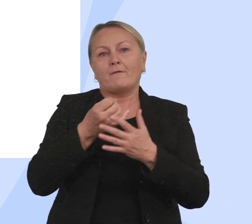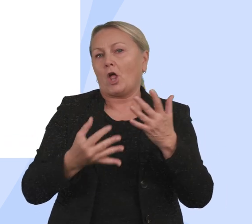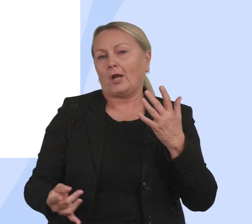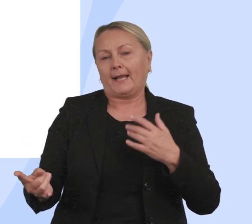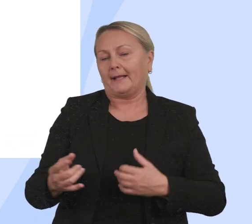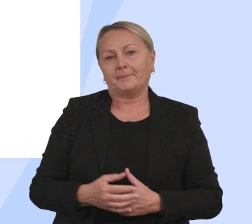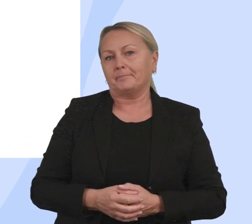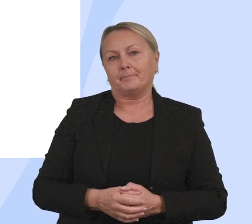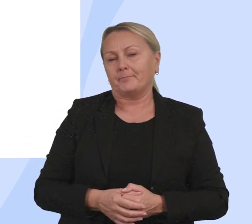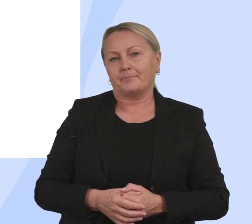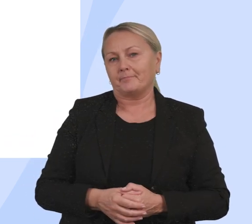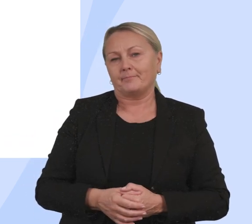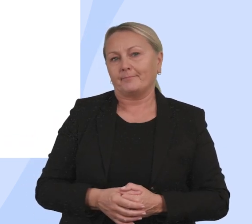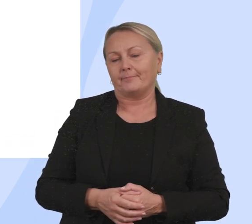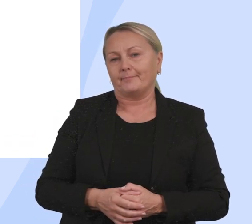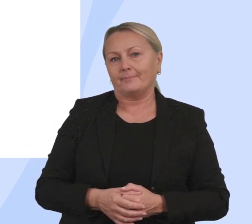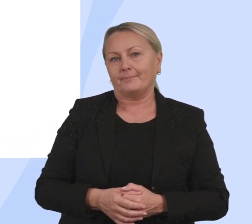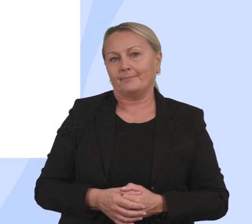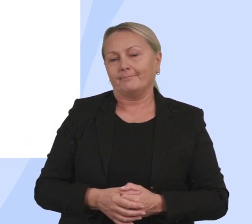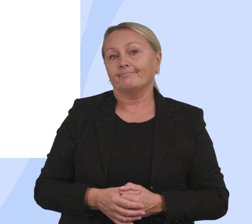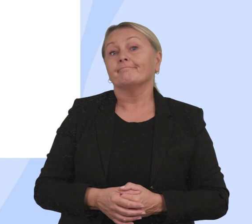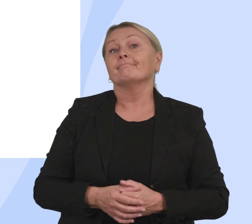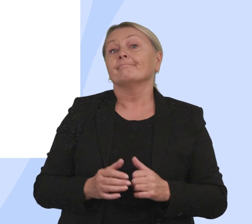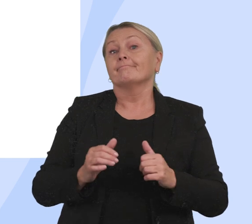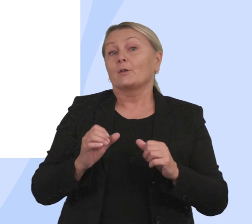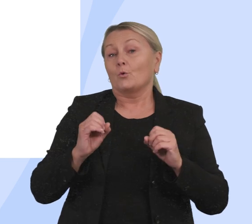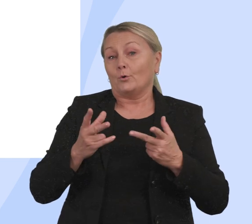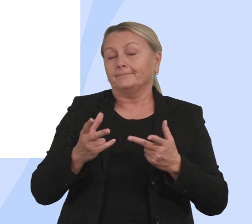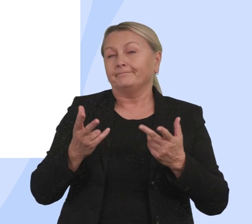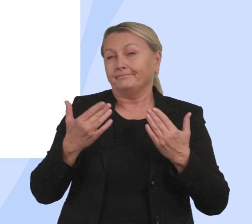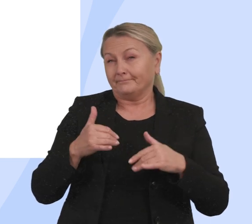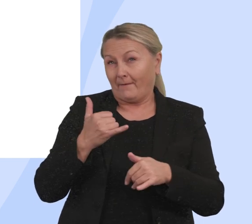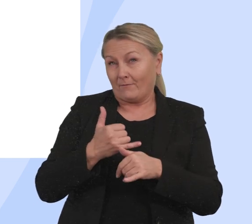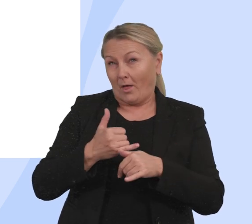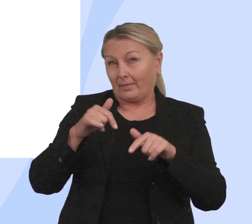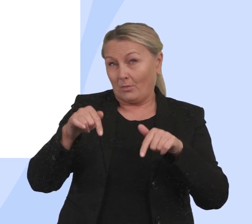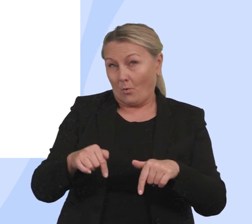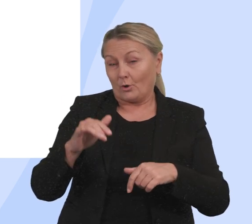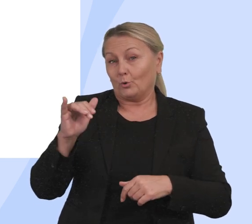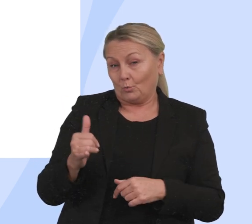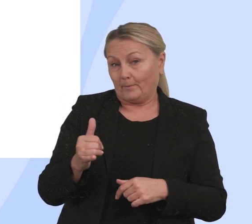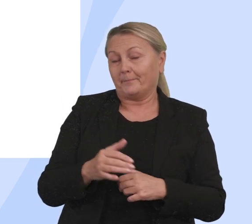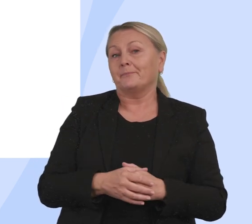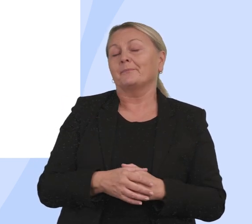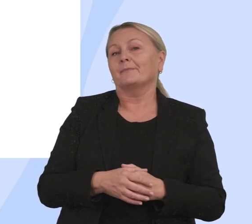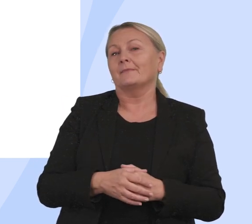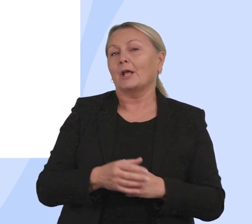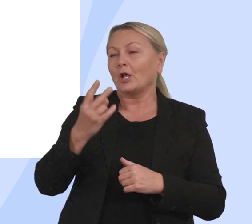Godt så. Nu prøver jeg lige igen. Hvordan var det nu, det var? Altså synet opfatter bevægelsen.